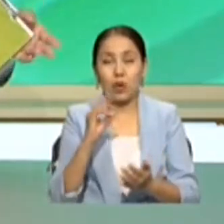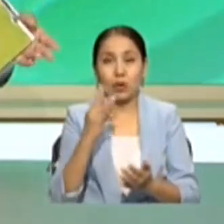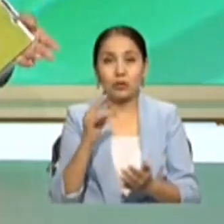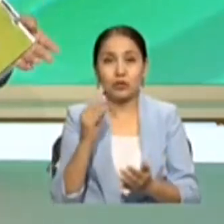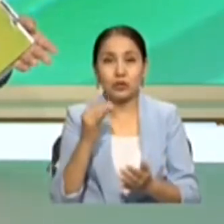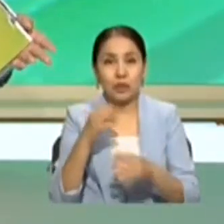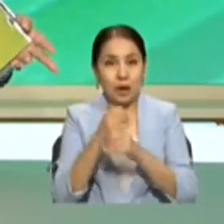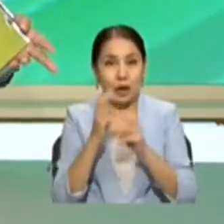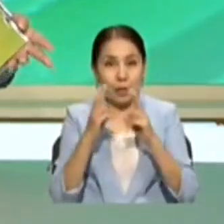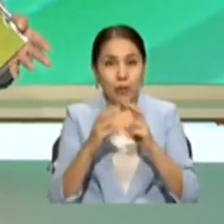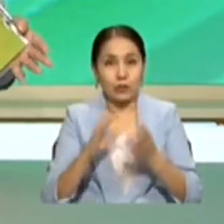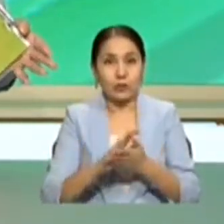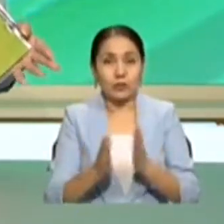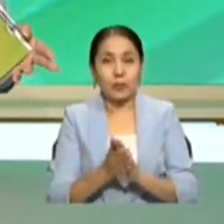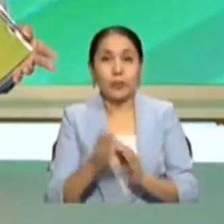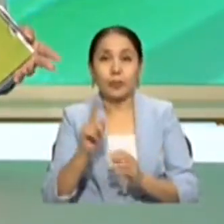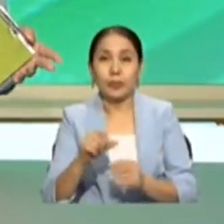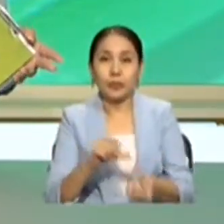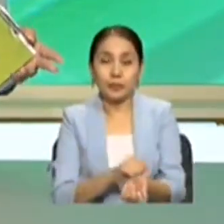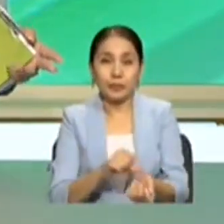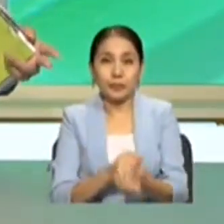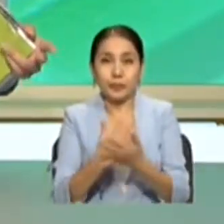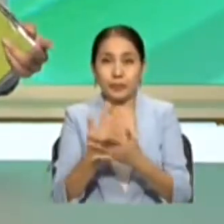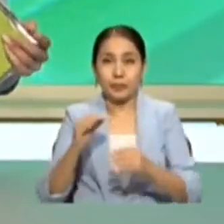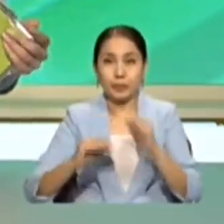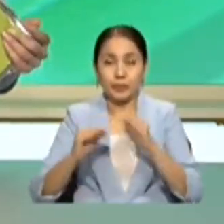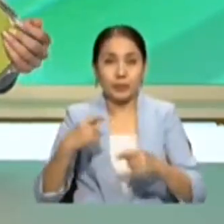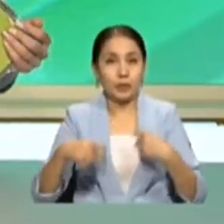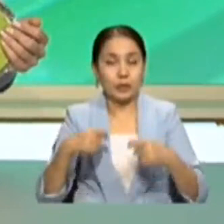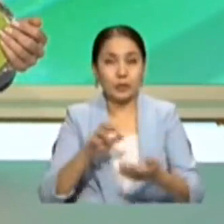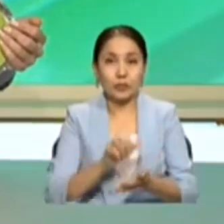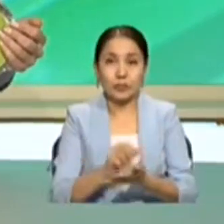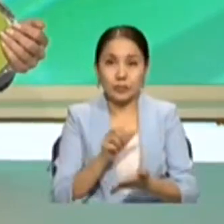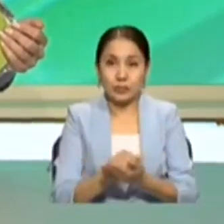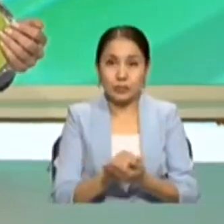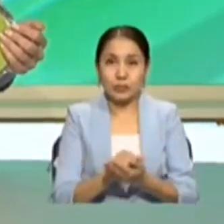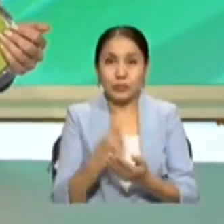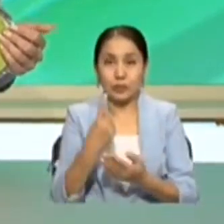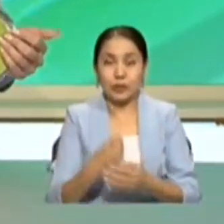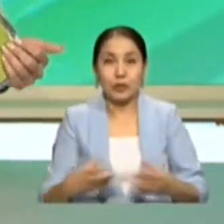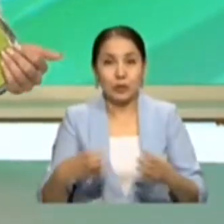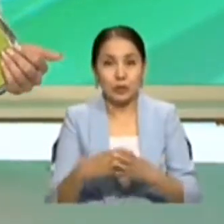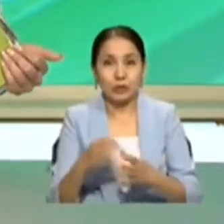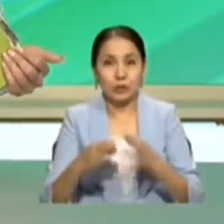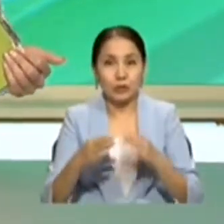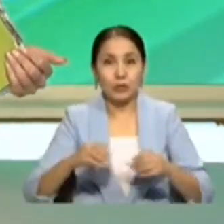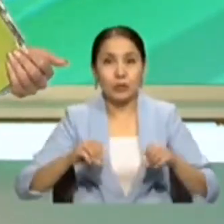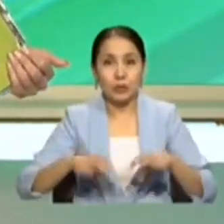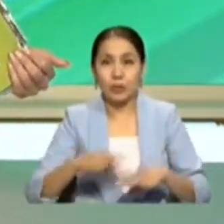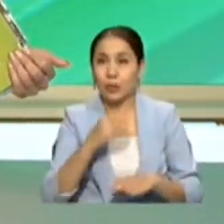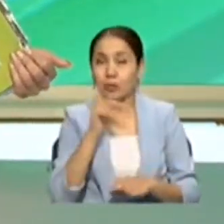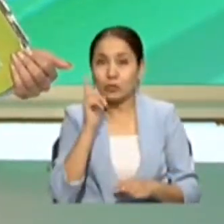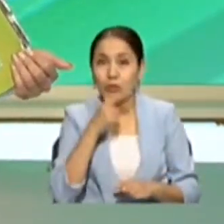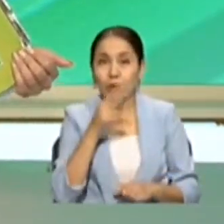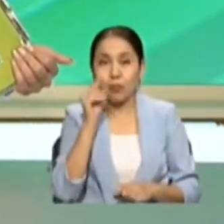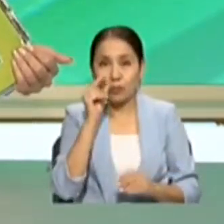narko laboratoriya sharoitida sintetik giyohvandlik vositasi tayyorlab sotish bilan shug'ullangan bir guruh shaxslar sud hukmi bilan uzoq